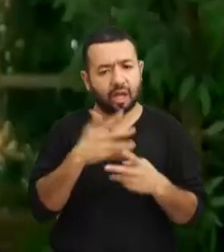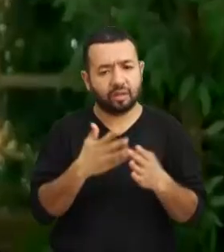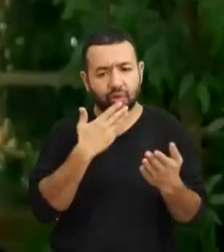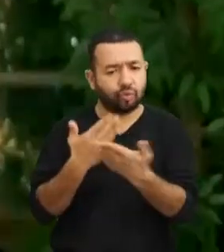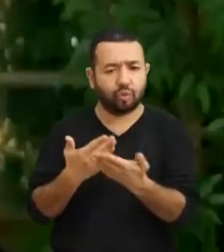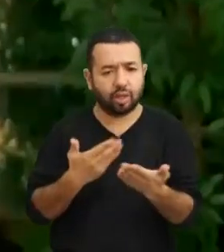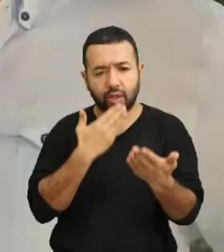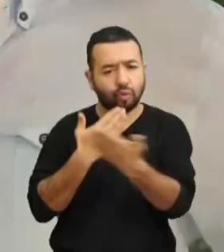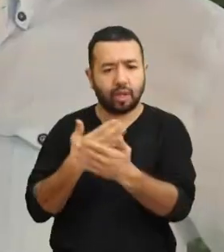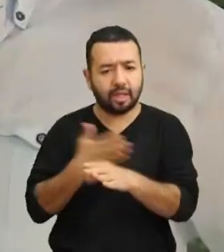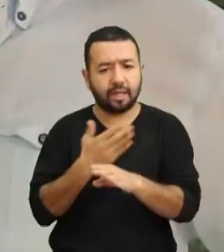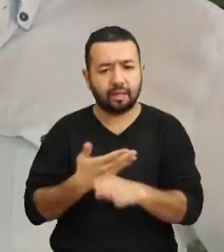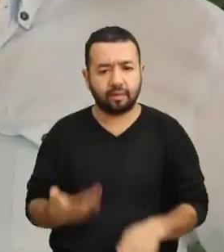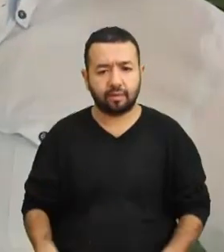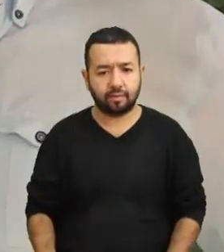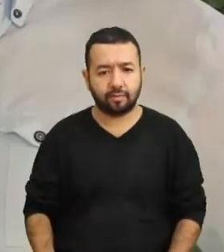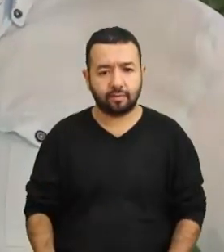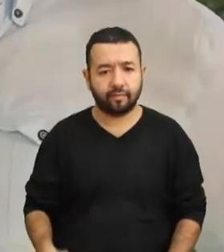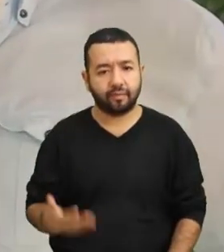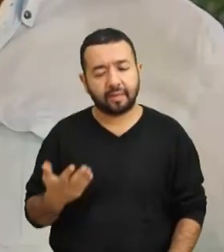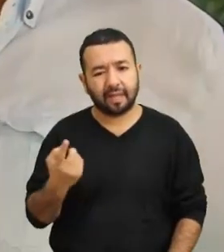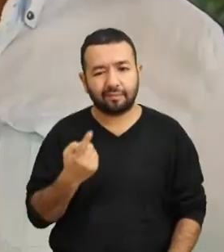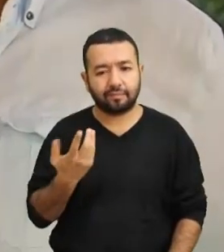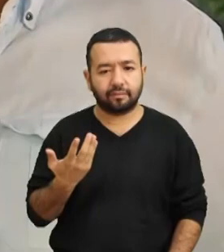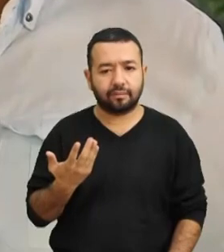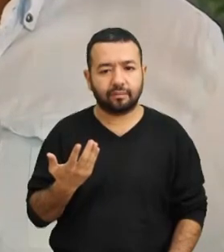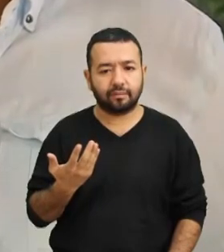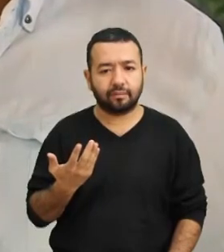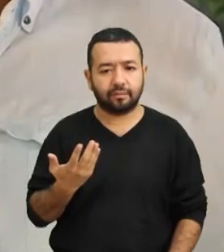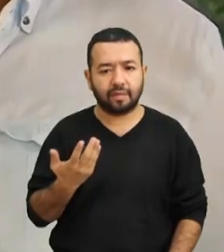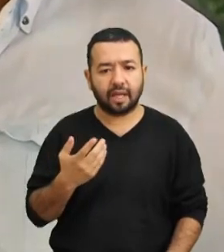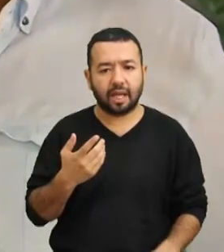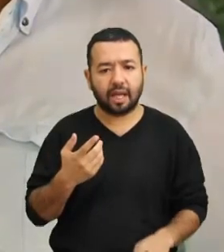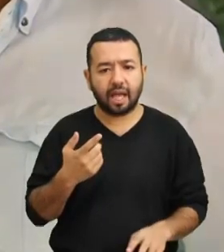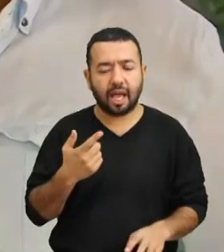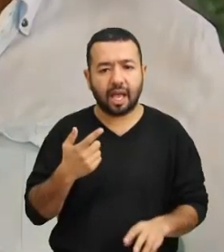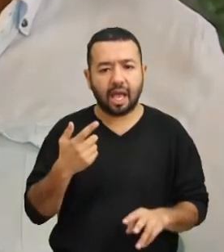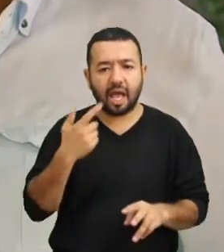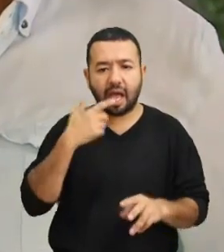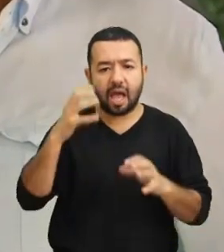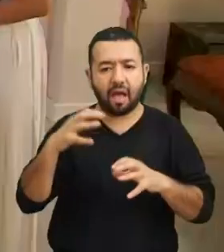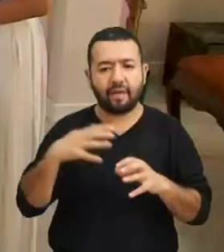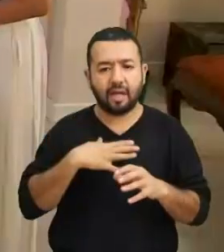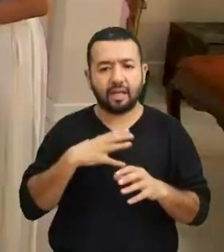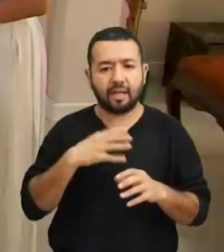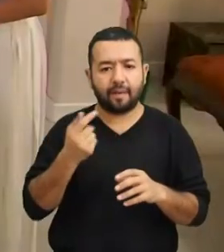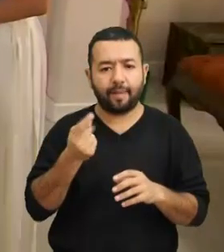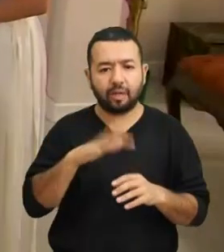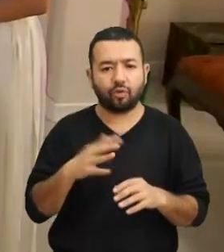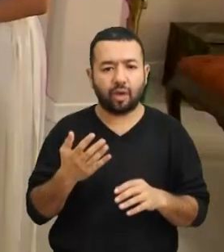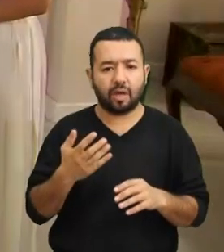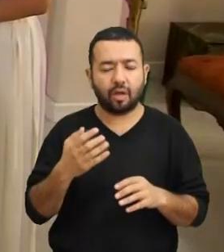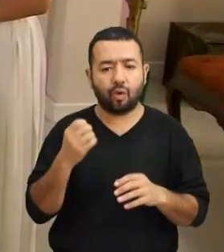kızı. Açıkla. Neden? Şey dedi, ajans dedi biraz önce. Hava durumunda dedi ki birazdan